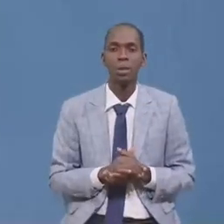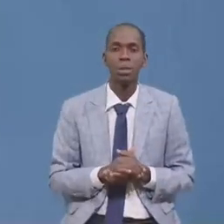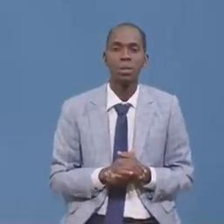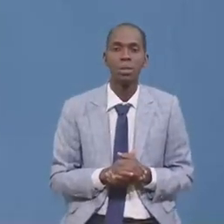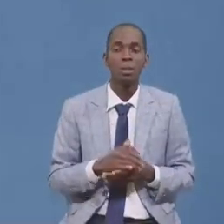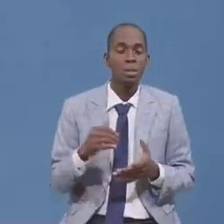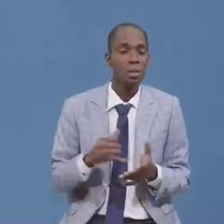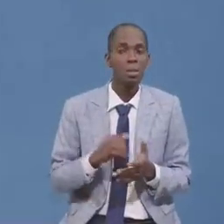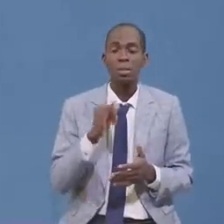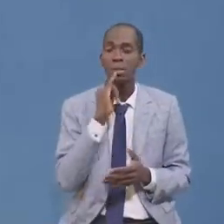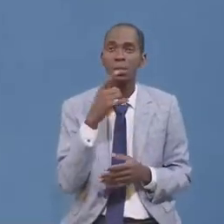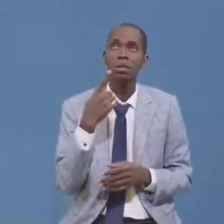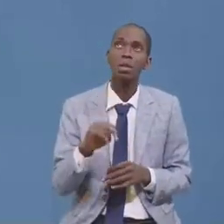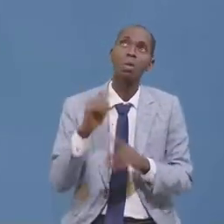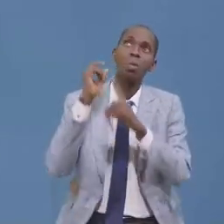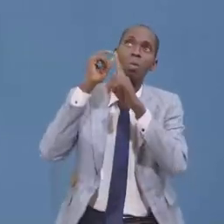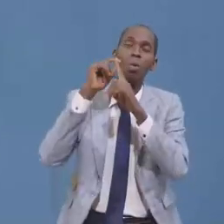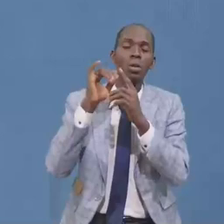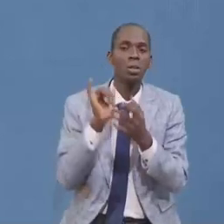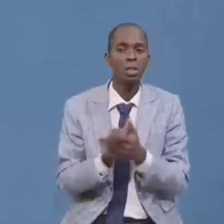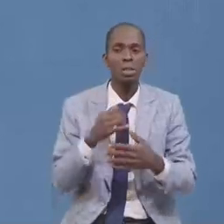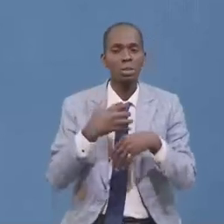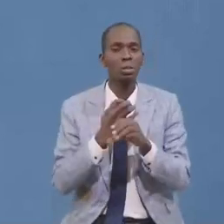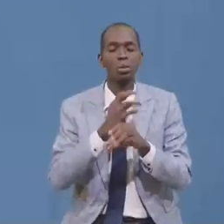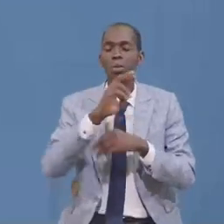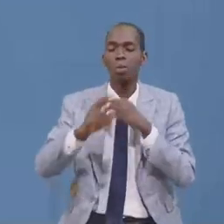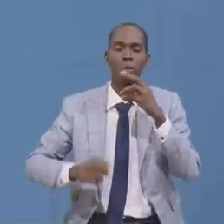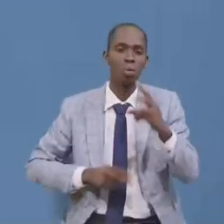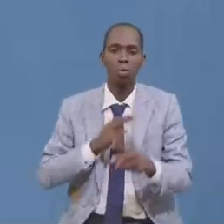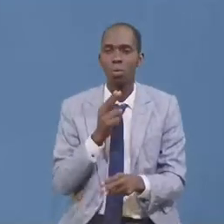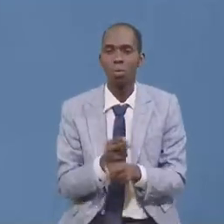C'est la parole qui a créé tout l'univers.